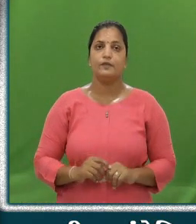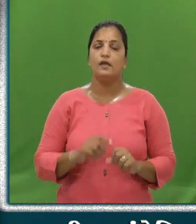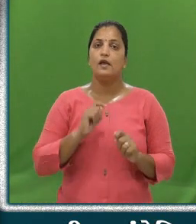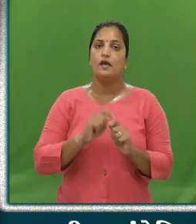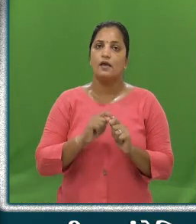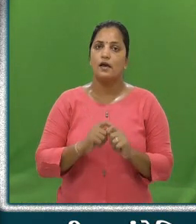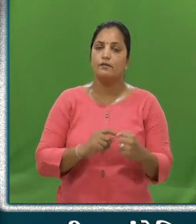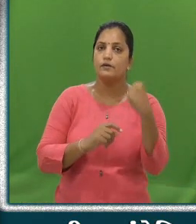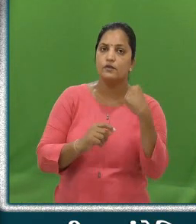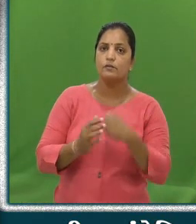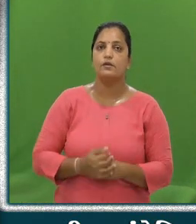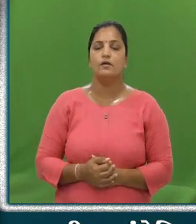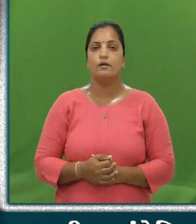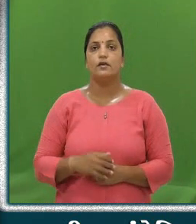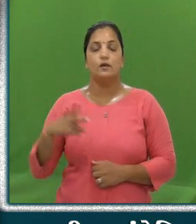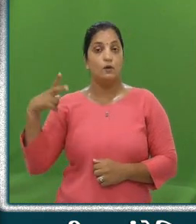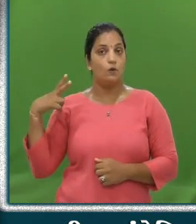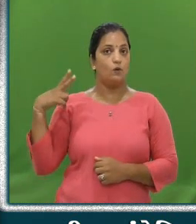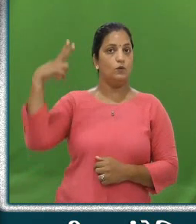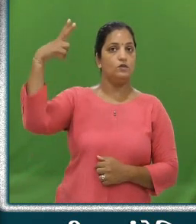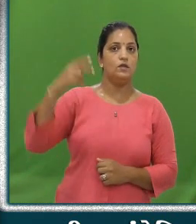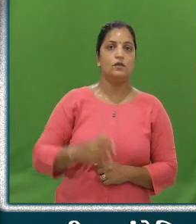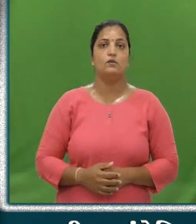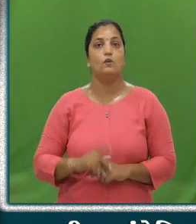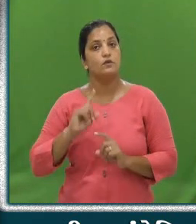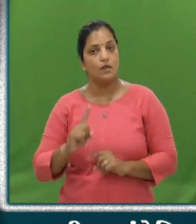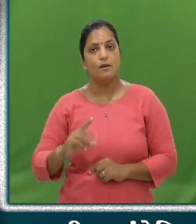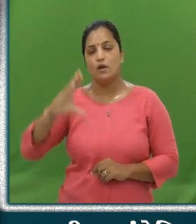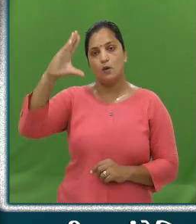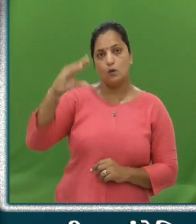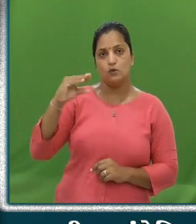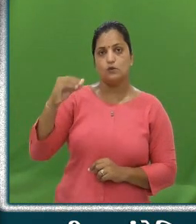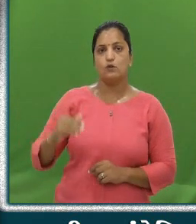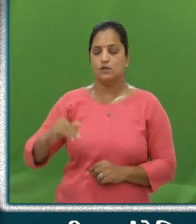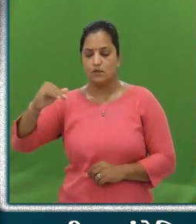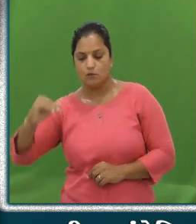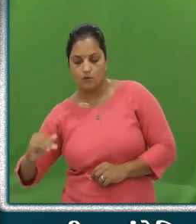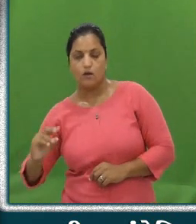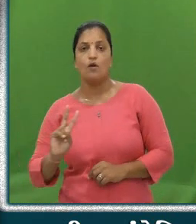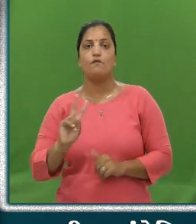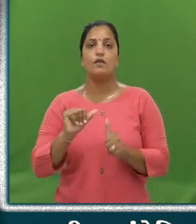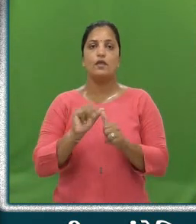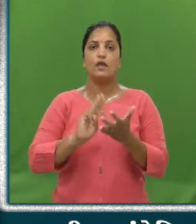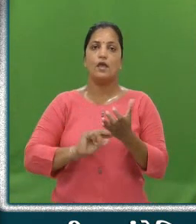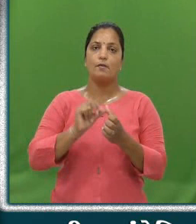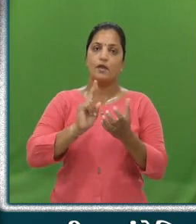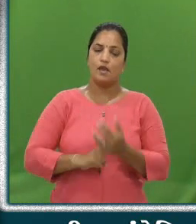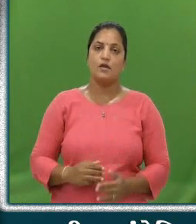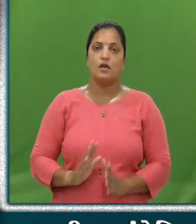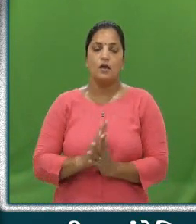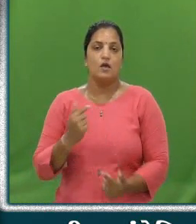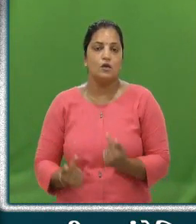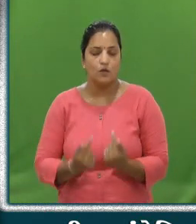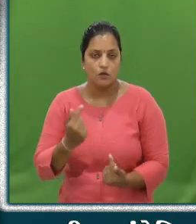કાર્યક્ષમતા માત્ર યોગ્ય હશે તો ઊંચા પણ થશે અને જો યોગ્ય ઓછું હશે તો શું થશે તો નીચે પણ જોવા મળશે એટલે છોડ